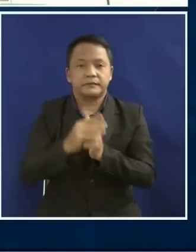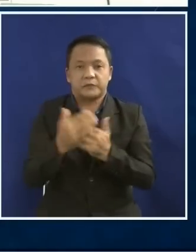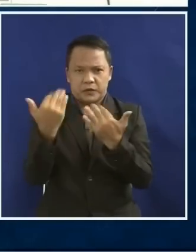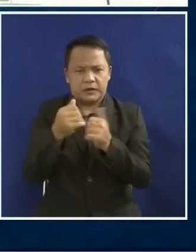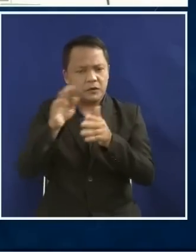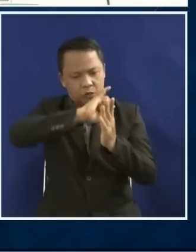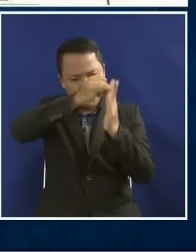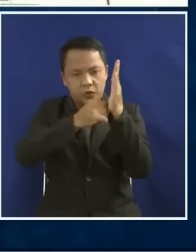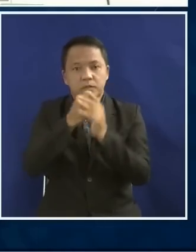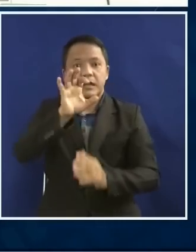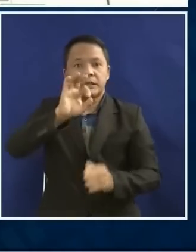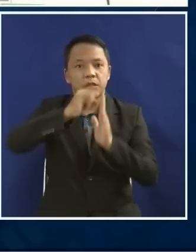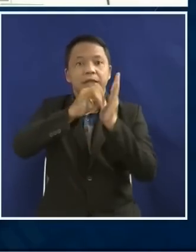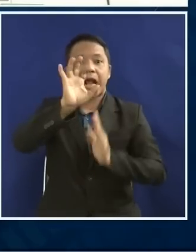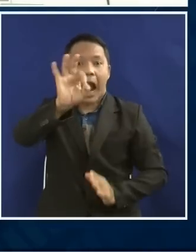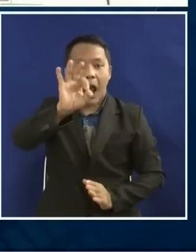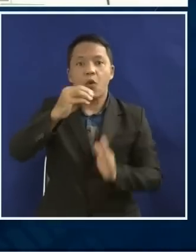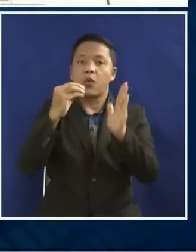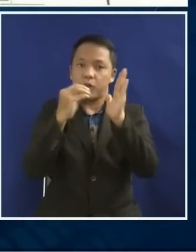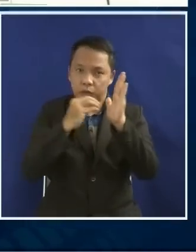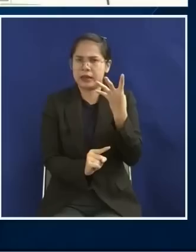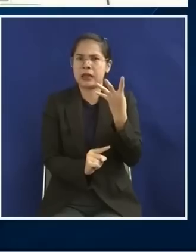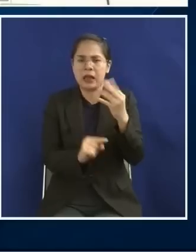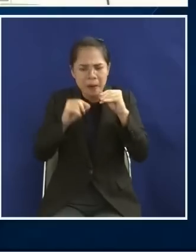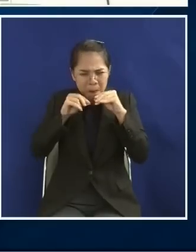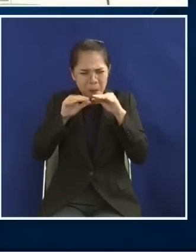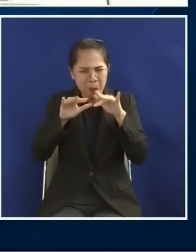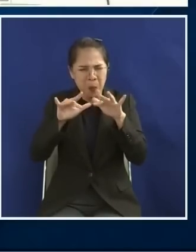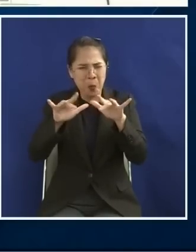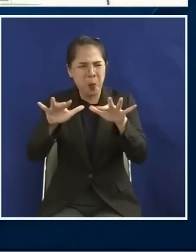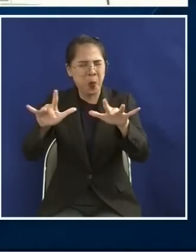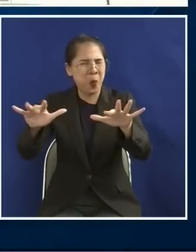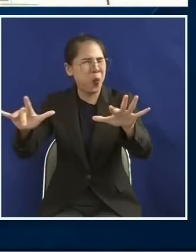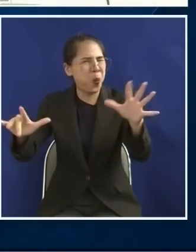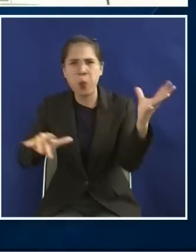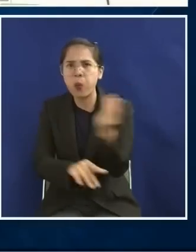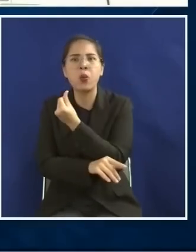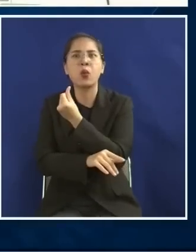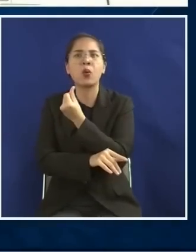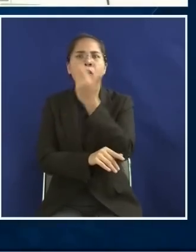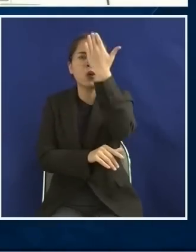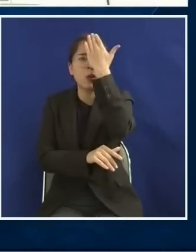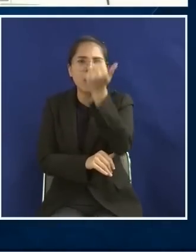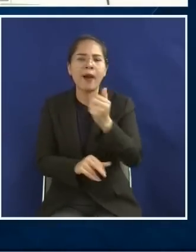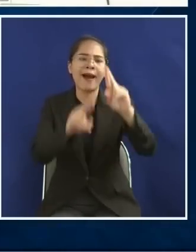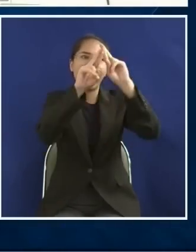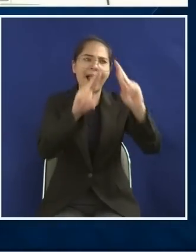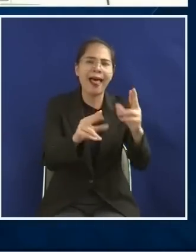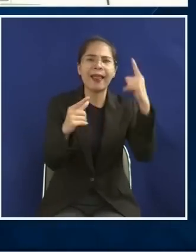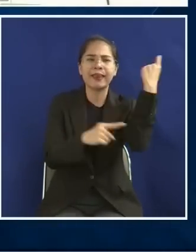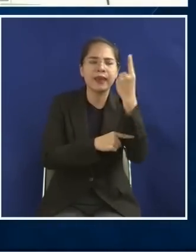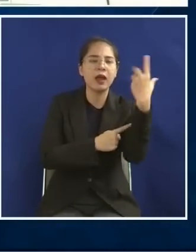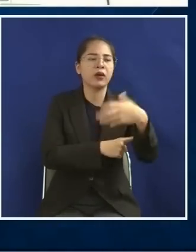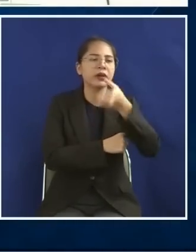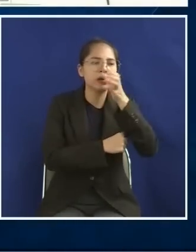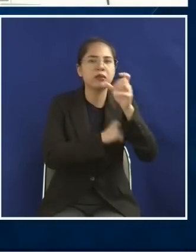ซึ่งทั้งหมดพบผู้ติดเชื้อสะสมมากกว่า100คนคุณหมอย้ำเลยนะครับการจะควบคุมโรคได้ต้องอาศัยความร่วมมือจาก